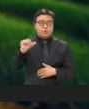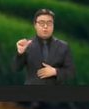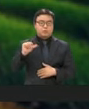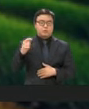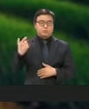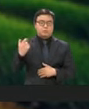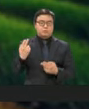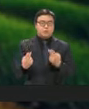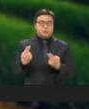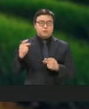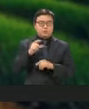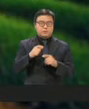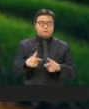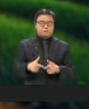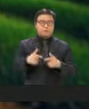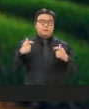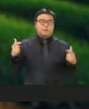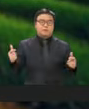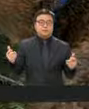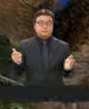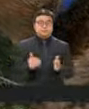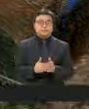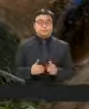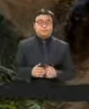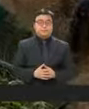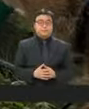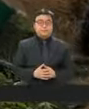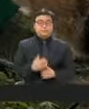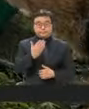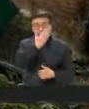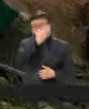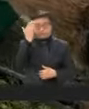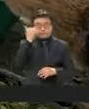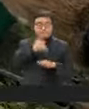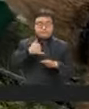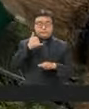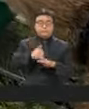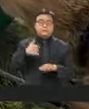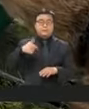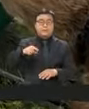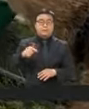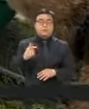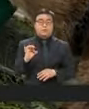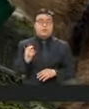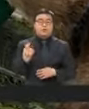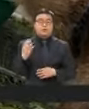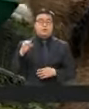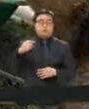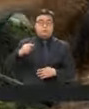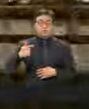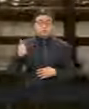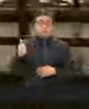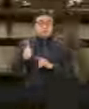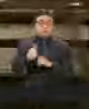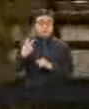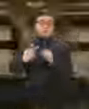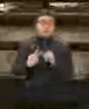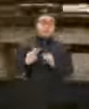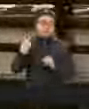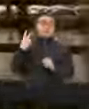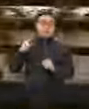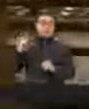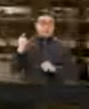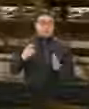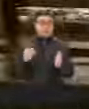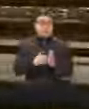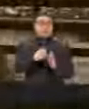5,060가구에 이어 급격히 증가하는 추세입니다. 청년농부 권영훈 씨도 2년 전 귀농을 했습니다. 밥맛 좋은